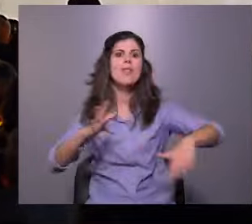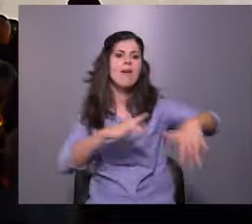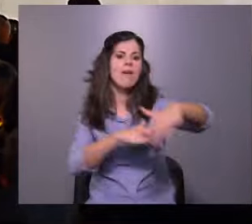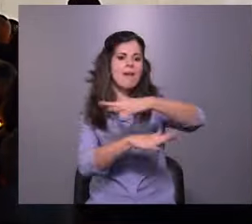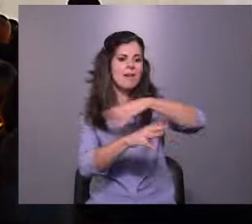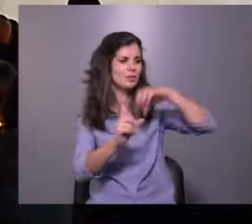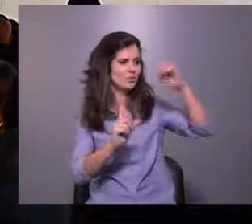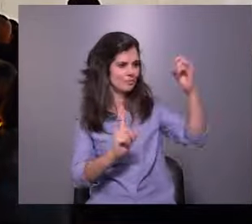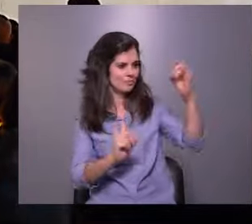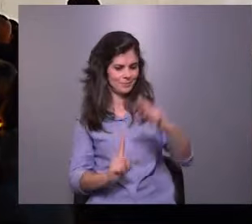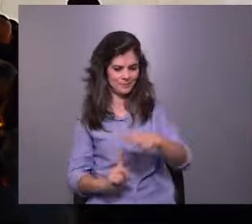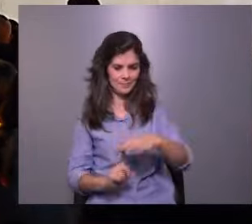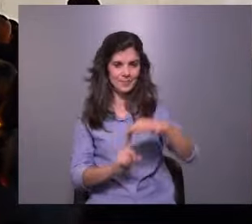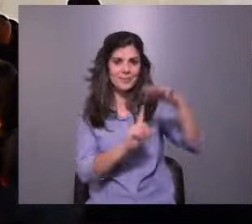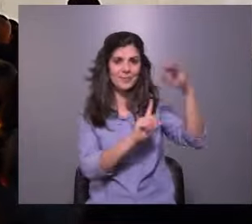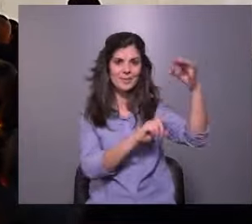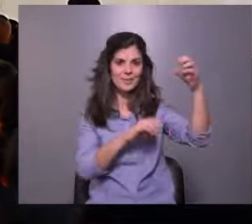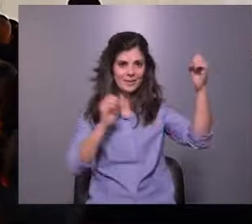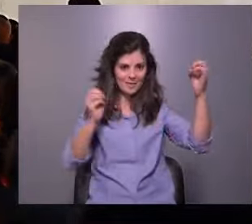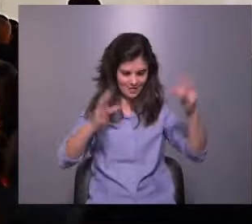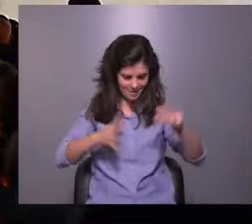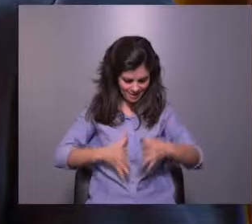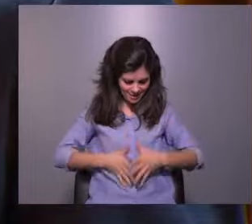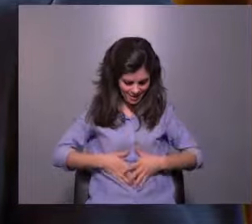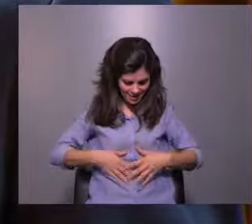Jesus.